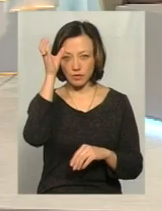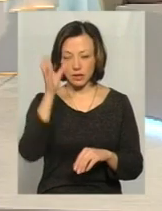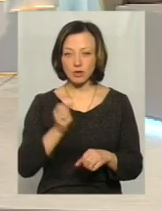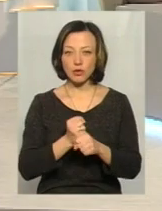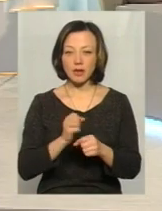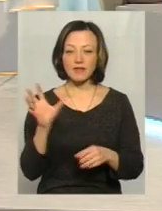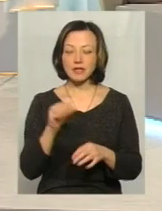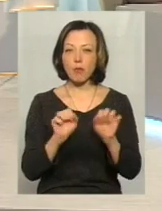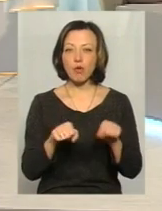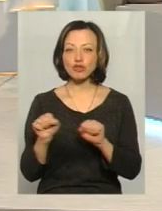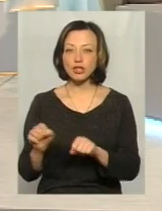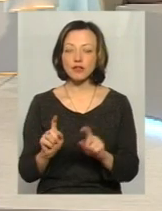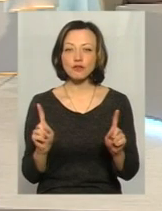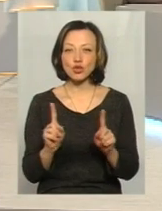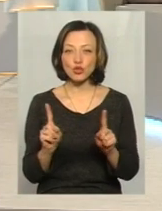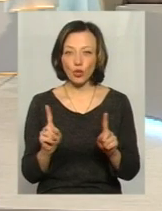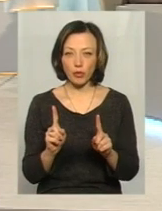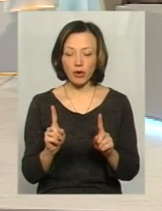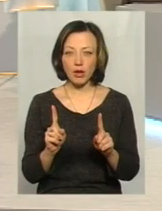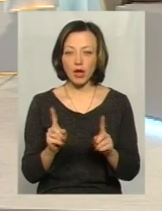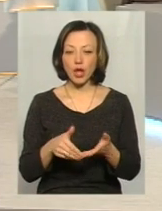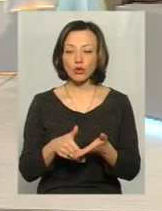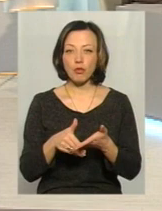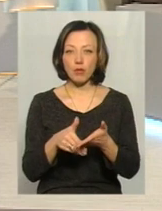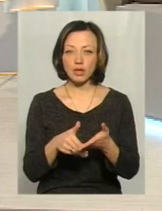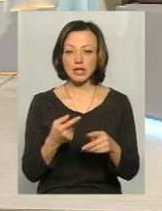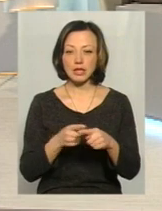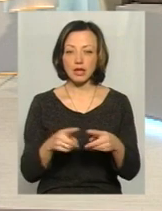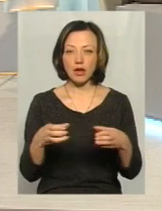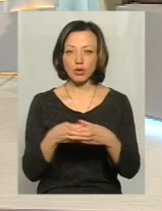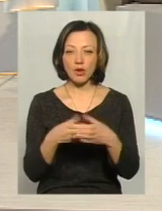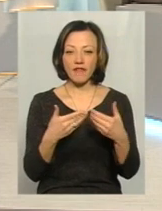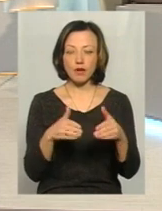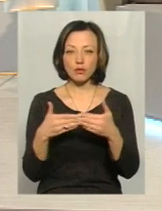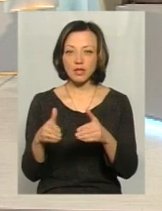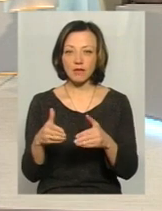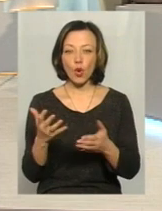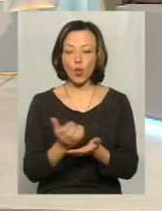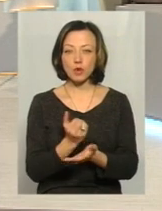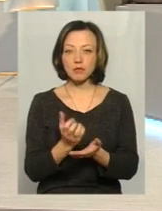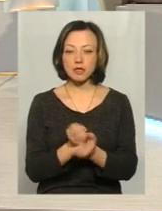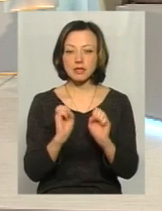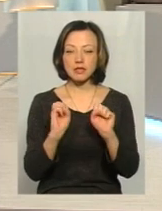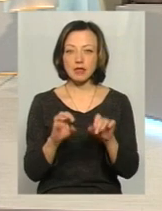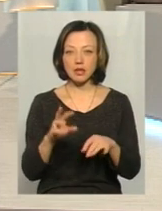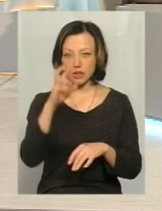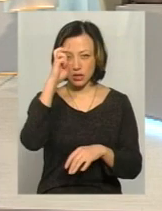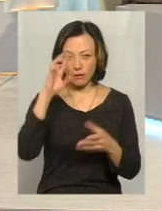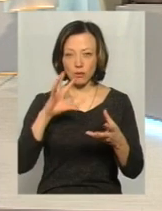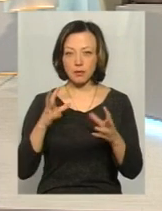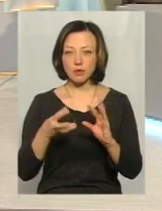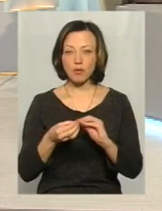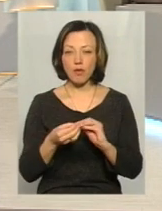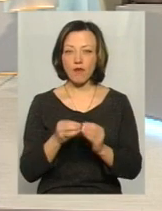ми зробили все можливе для того, щоб допомогти даній категорії випускників успішно скласти державну підсумкову